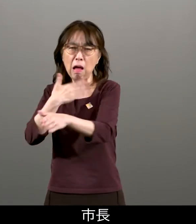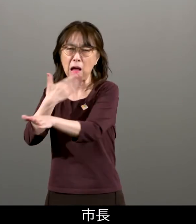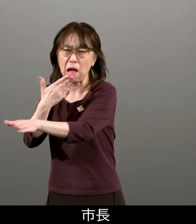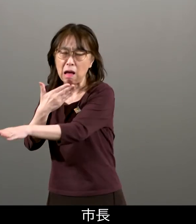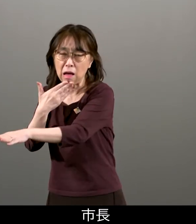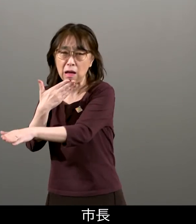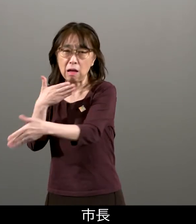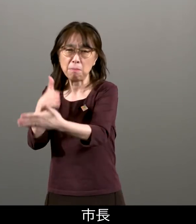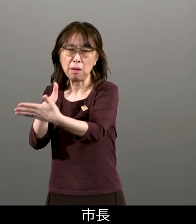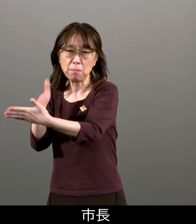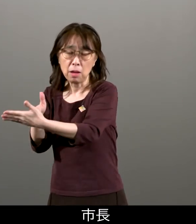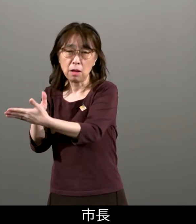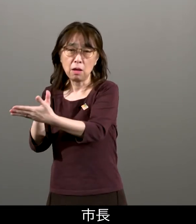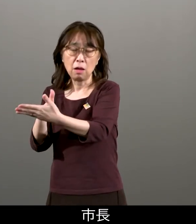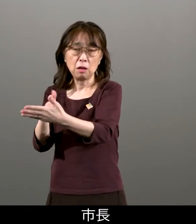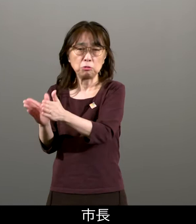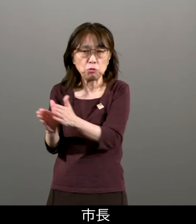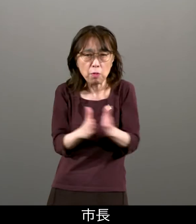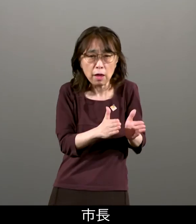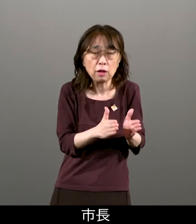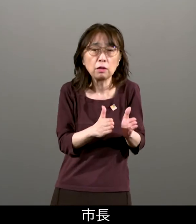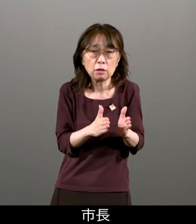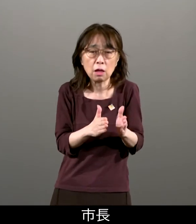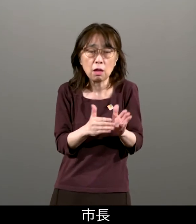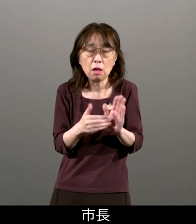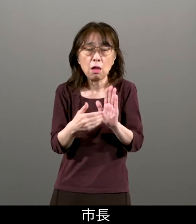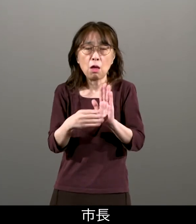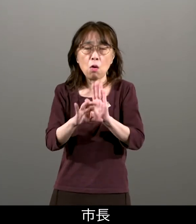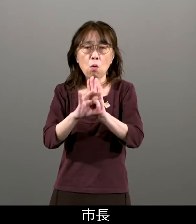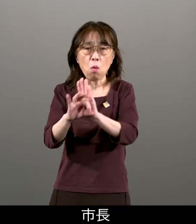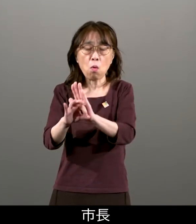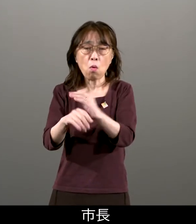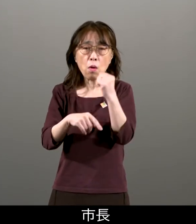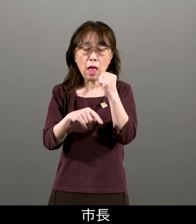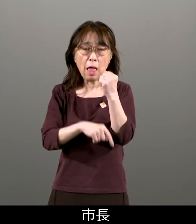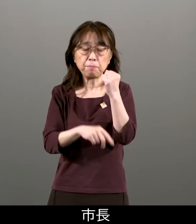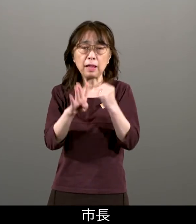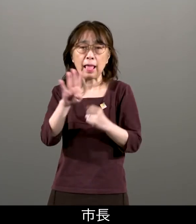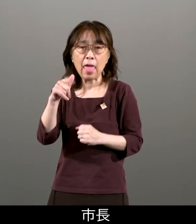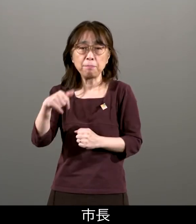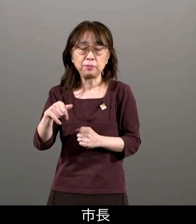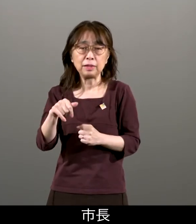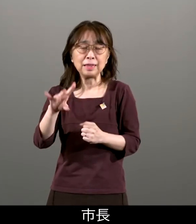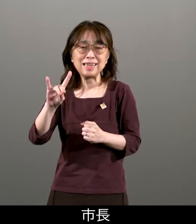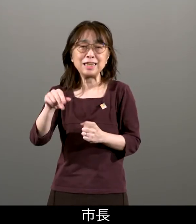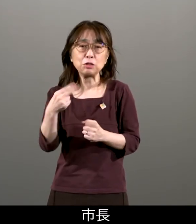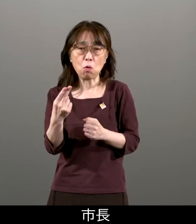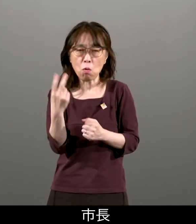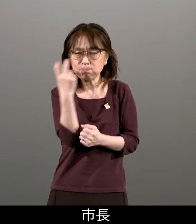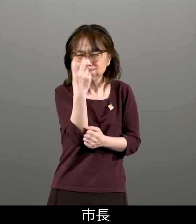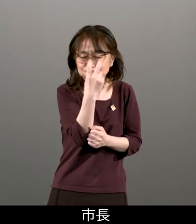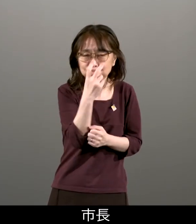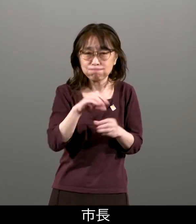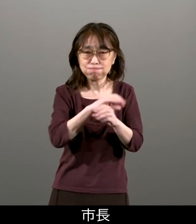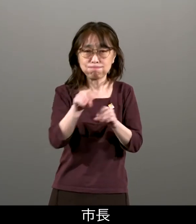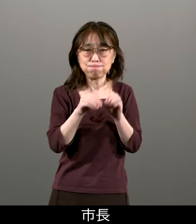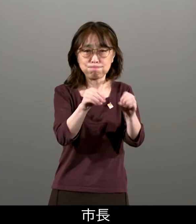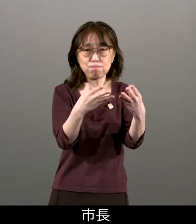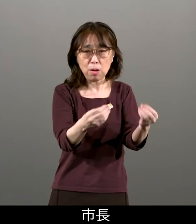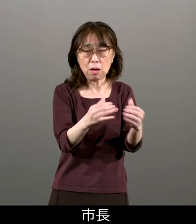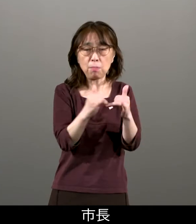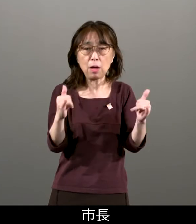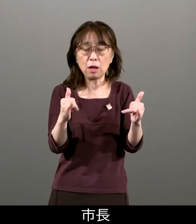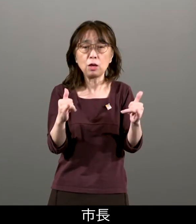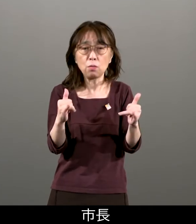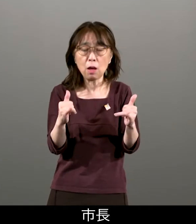した場合に備えて、抗原検査キットで陽性となった方がオンライン上で速やかに陽性判定と療養